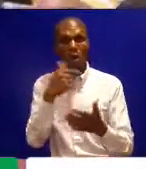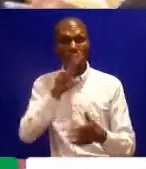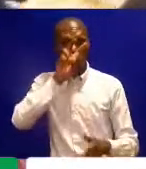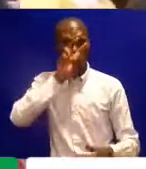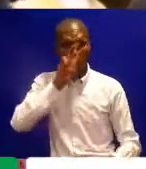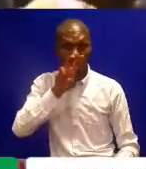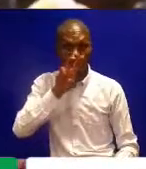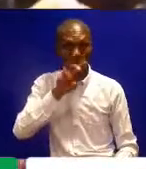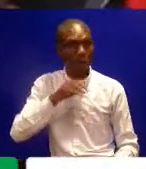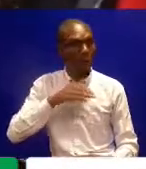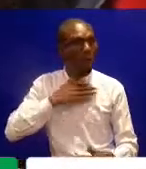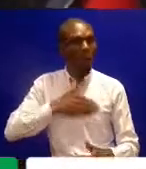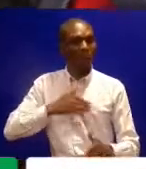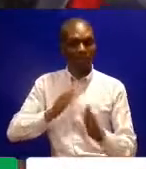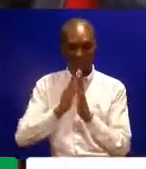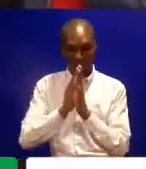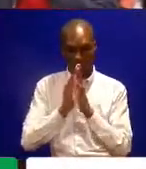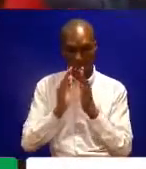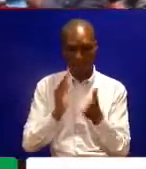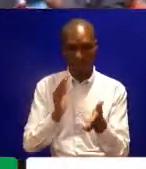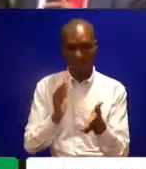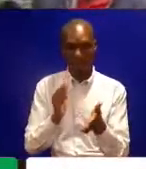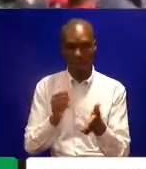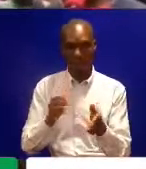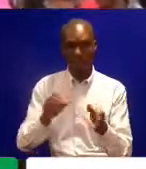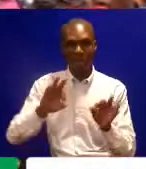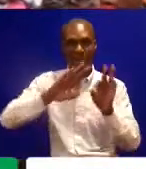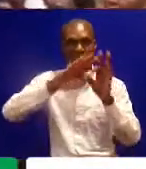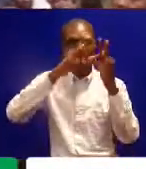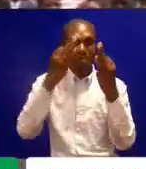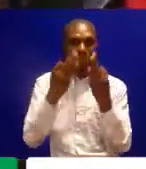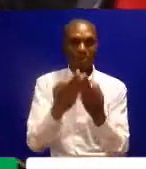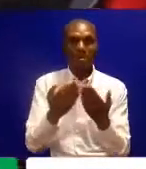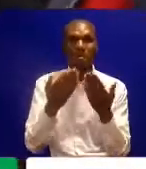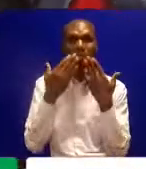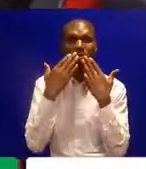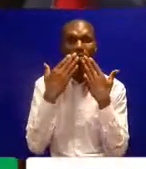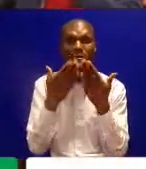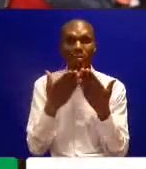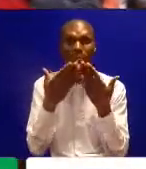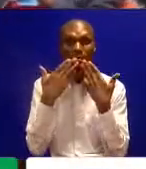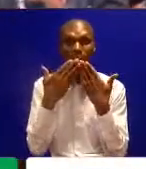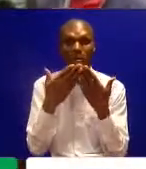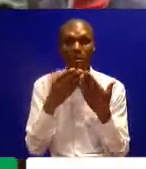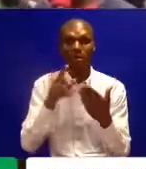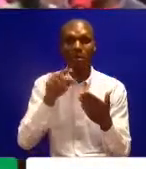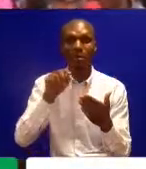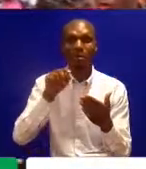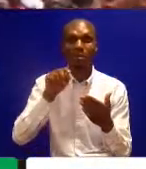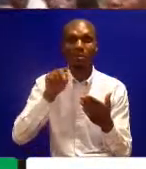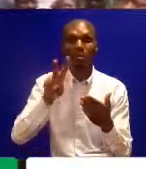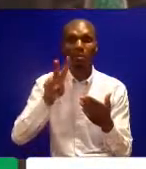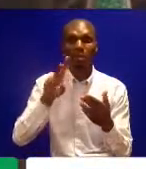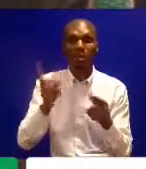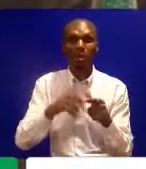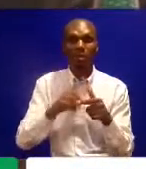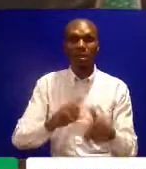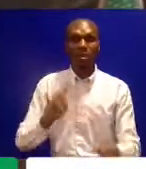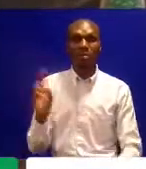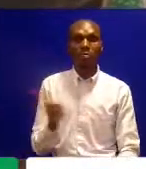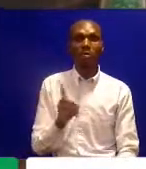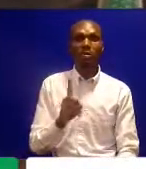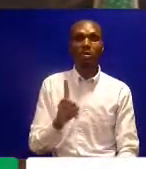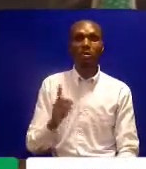tafadhali mtuombe Nigo ea mateye ira nilimbia mono kuchia ase chinyomba chivoralia na waigo omuaziri wabole ndibwe